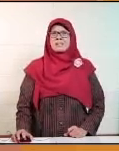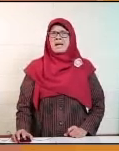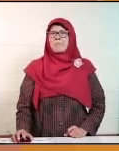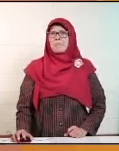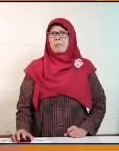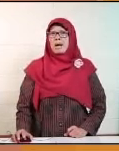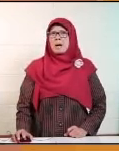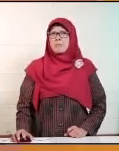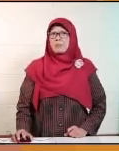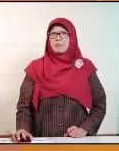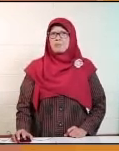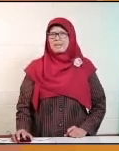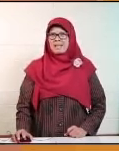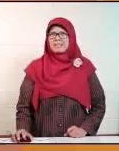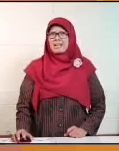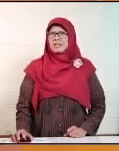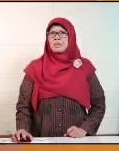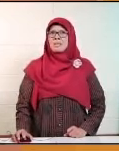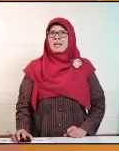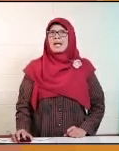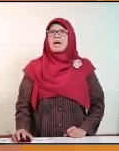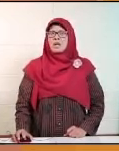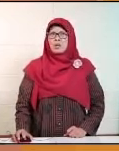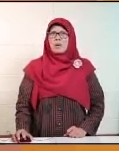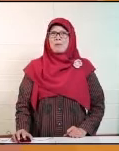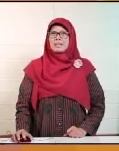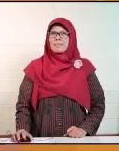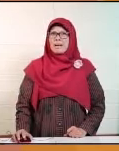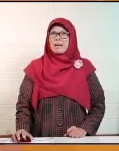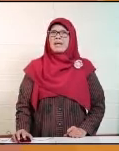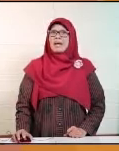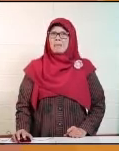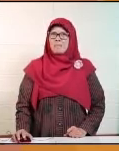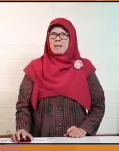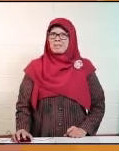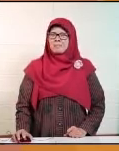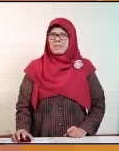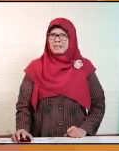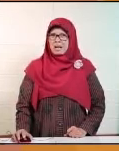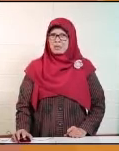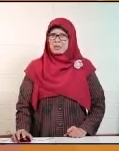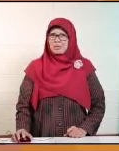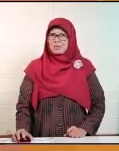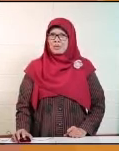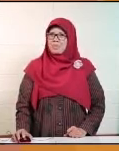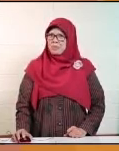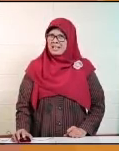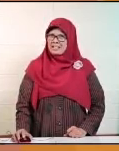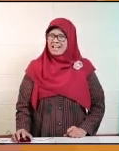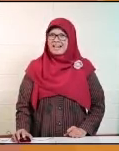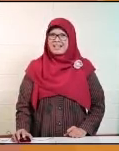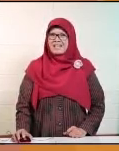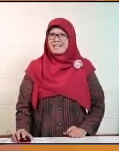masa pra pubertas yaitu antara 12-14 tahun